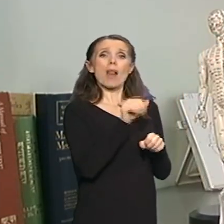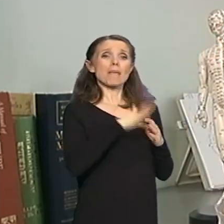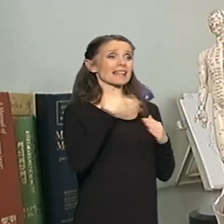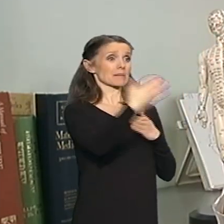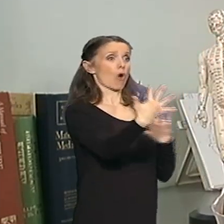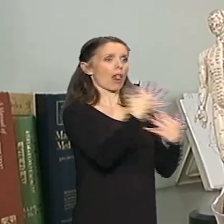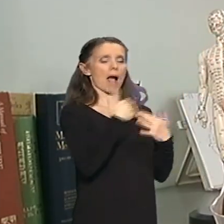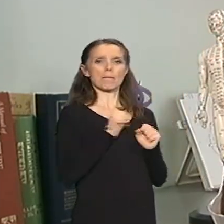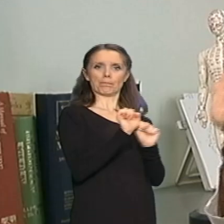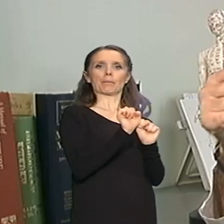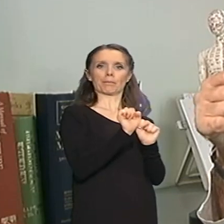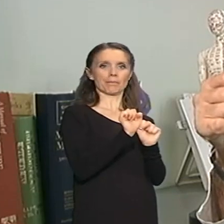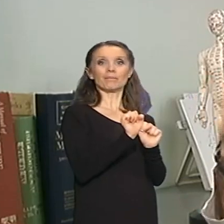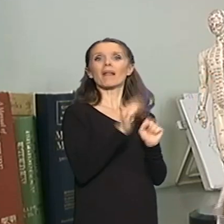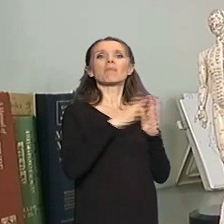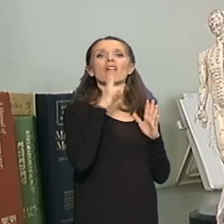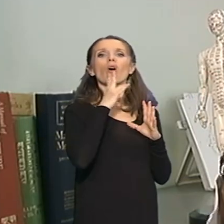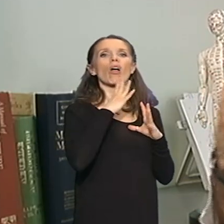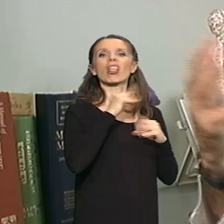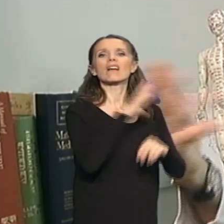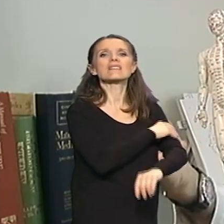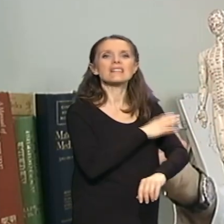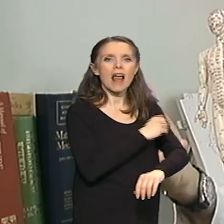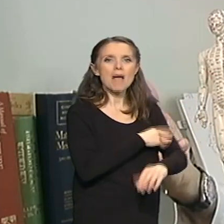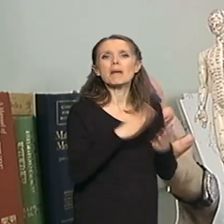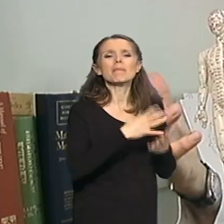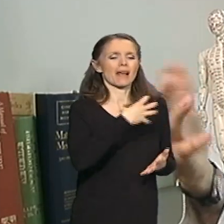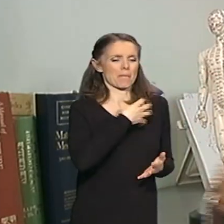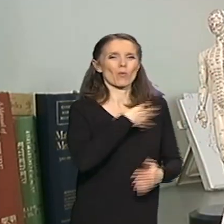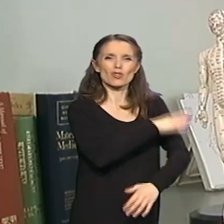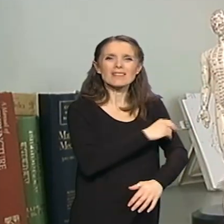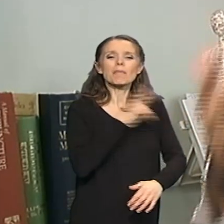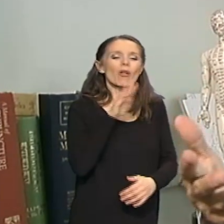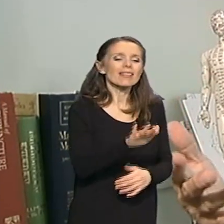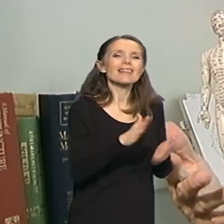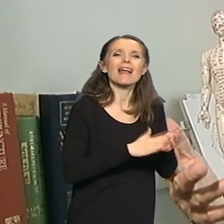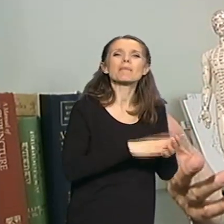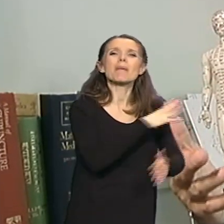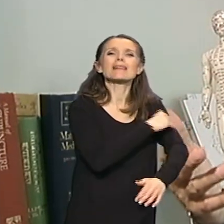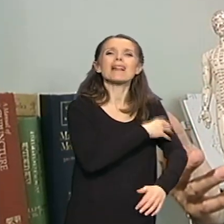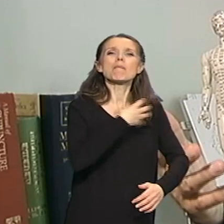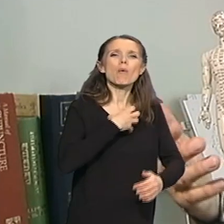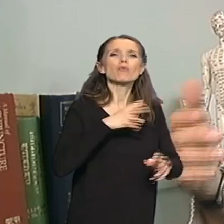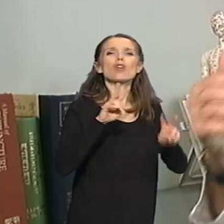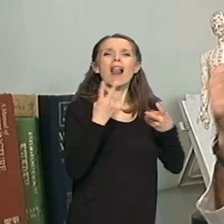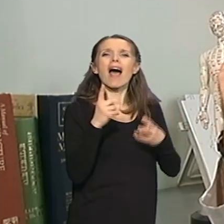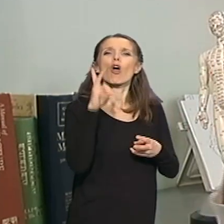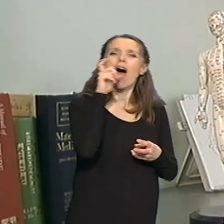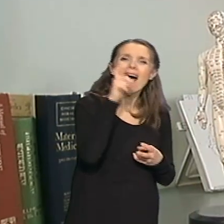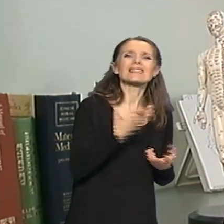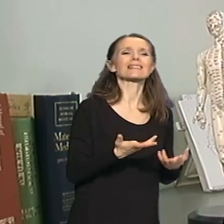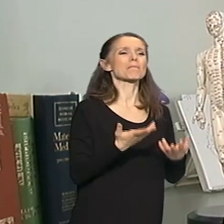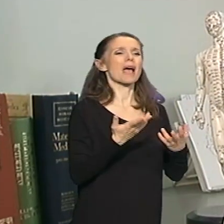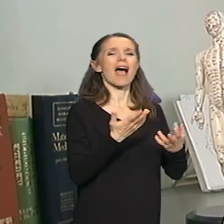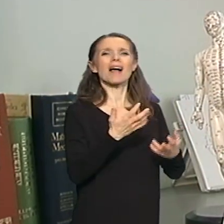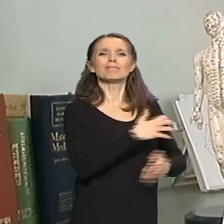pluća slaba, to je kao ono deca koji imaju slaba pluća, imaju astmu, pa im je onda vrlo su skloni alergijama. Kad ima